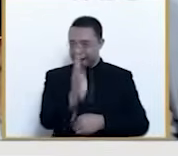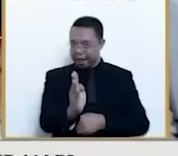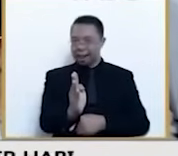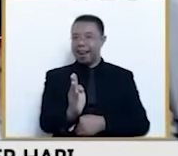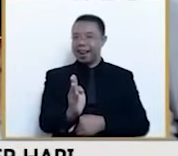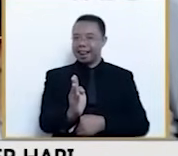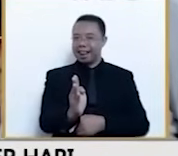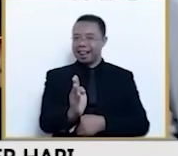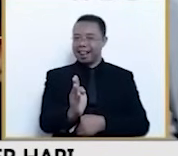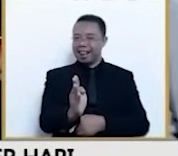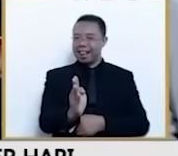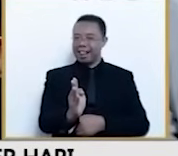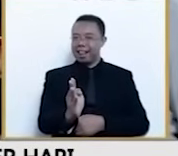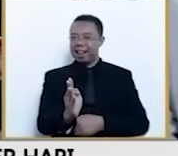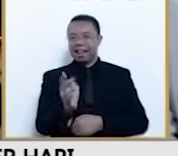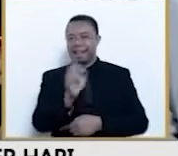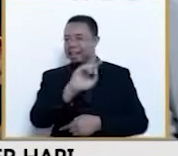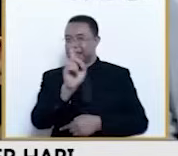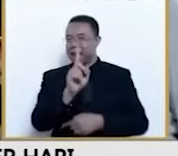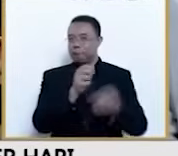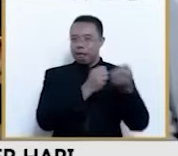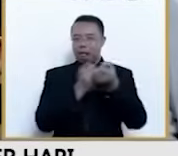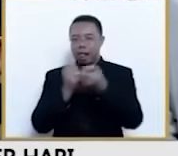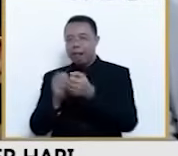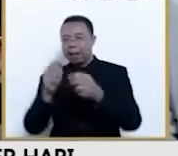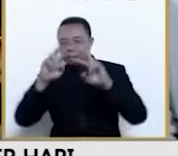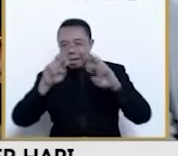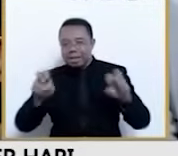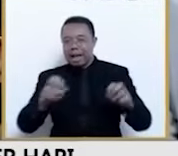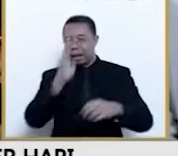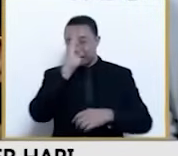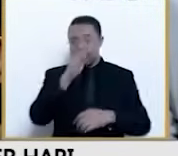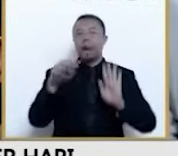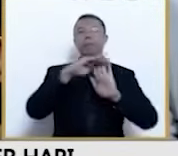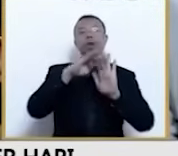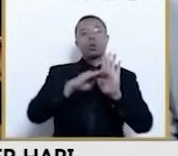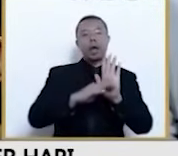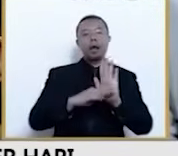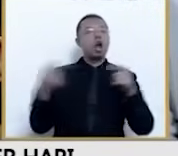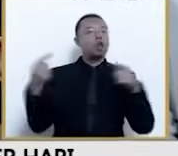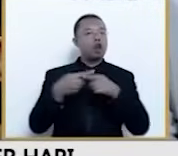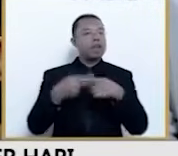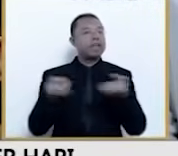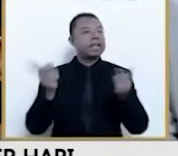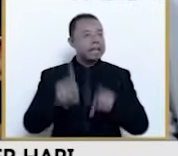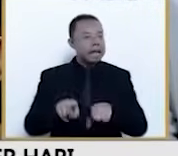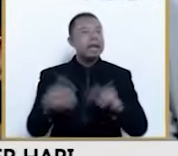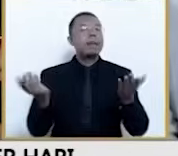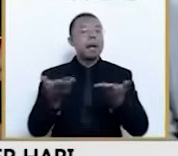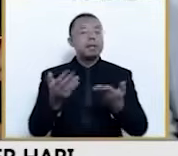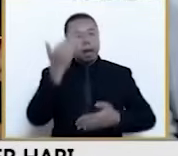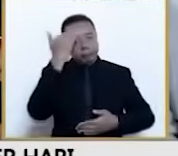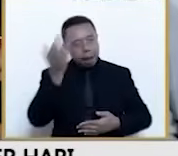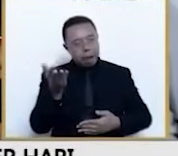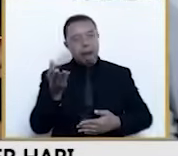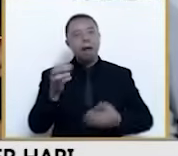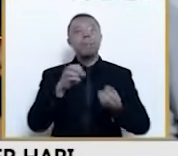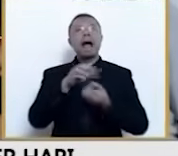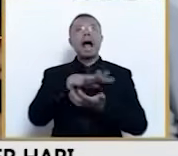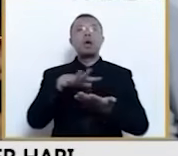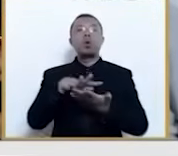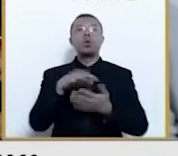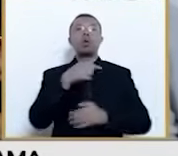atau berdasarkan saintifik, dan baru peraturan. Konflik yang terjadi biasanya karena faktor